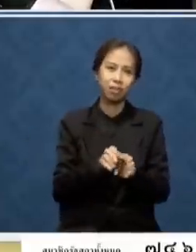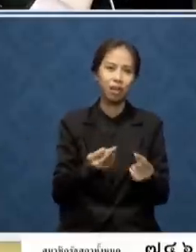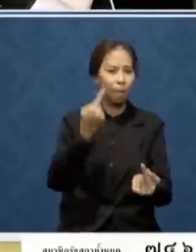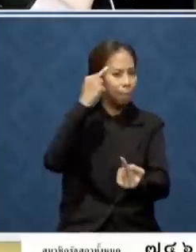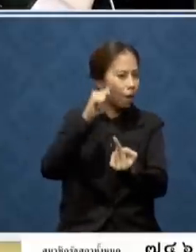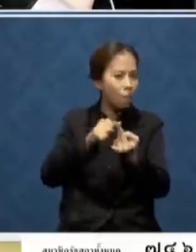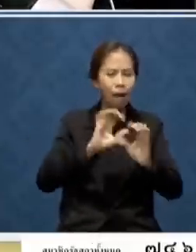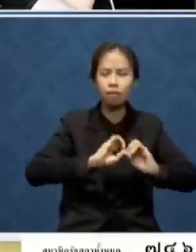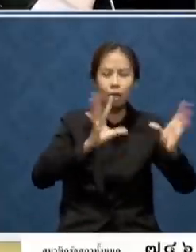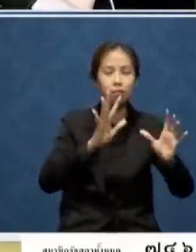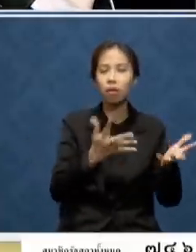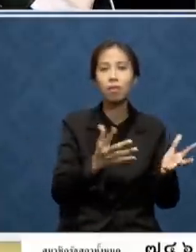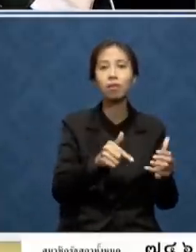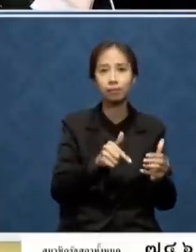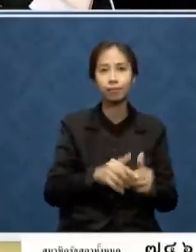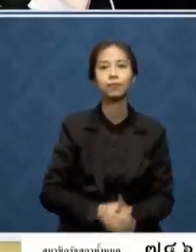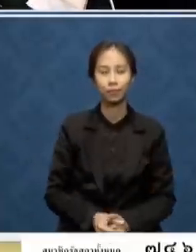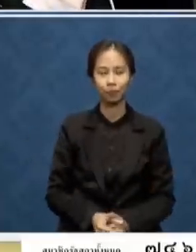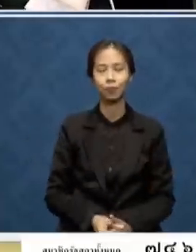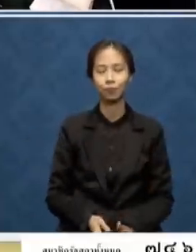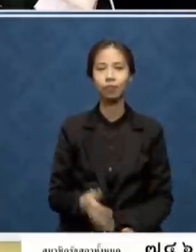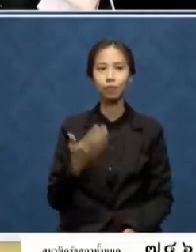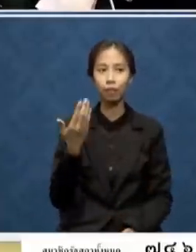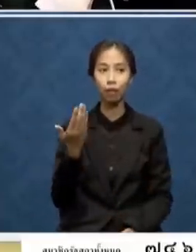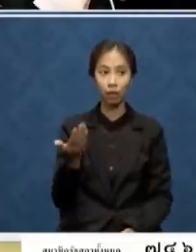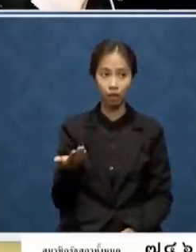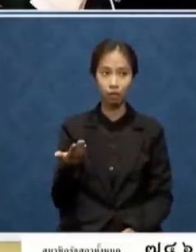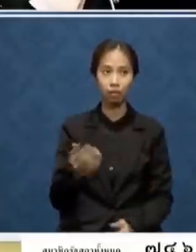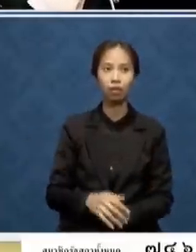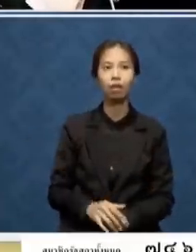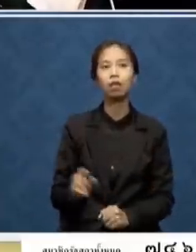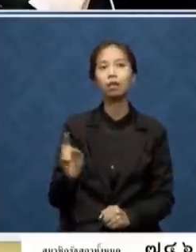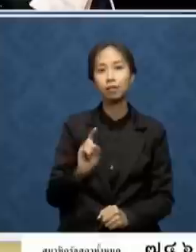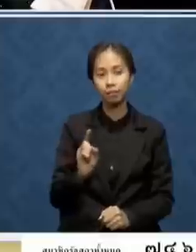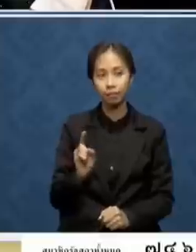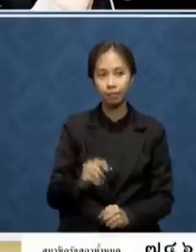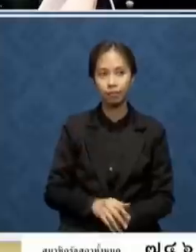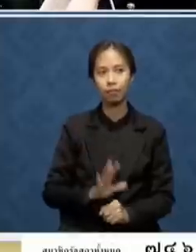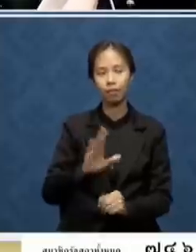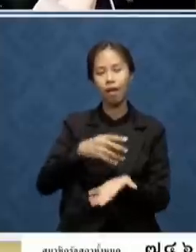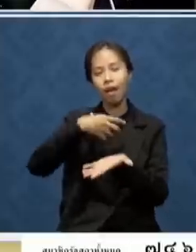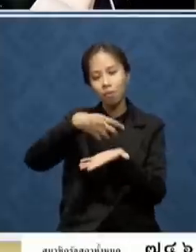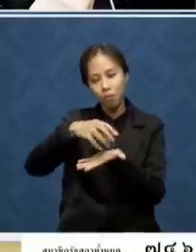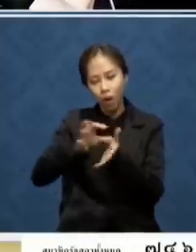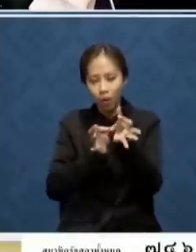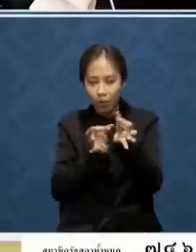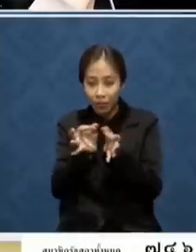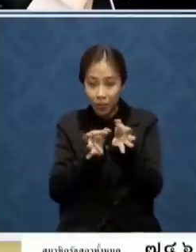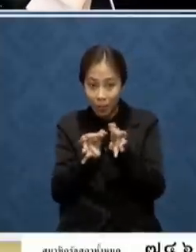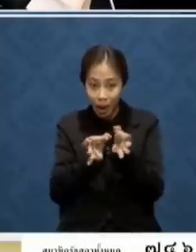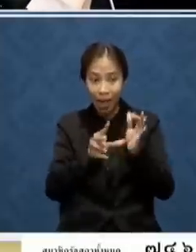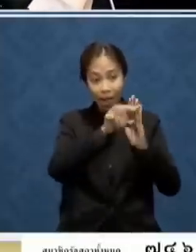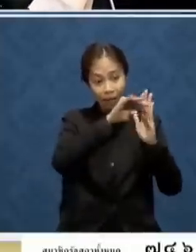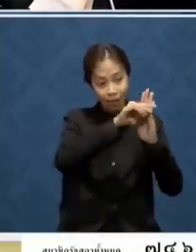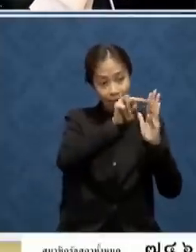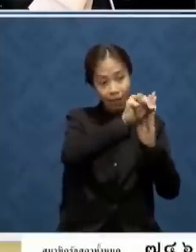เป้าหมายนะคะไปต่อกันค่ะคำแถลงนโยบายนะคะต้องมีอะไรอีกต้องมีการอธิบายรายละเอียดของแต่ละนโยบายที่ชัด